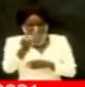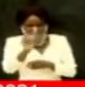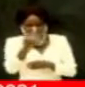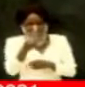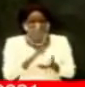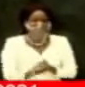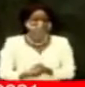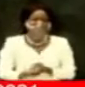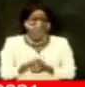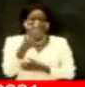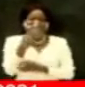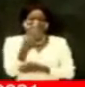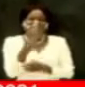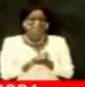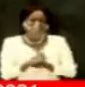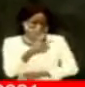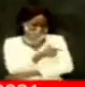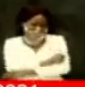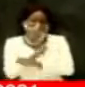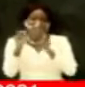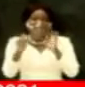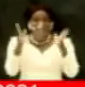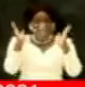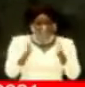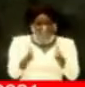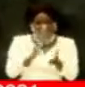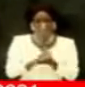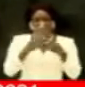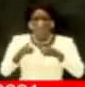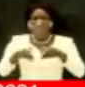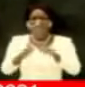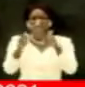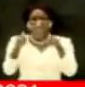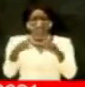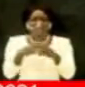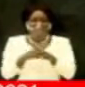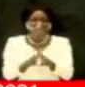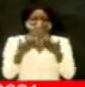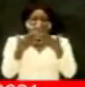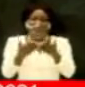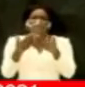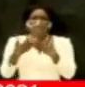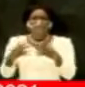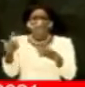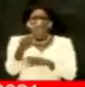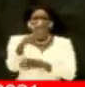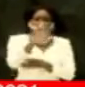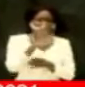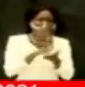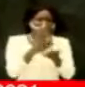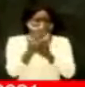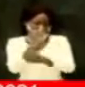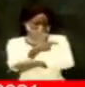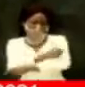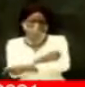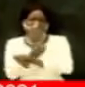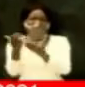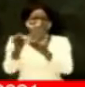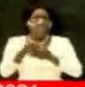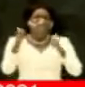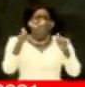kwa mbiri. Ndatokoza kwa mbiri, amalawi ose, chifuka kwa temerayu, amulandira bwino kwa mbiri, panali zambiri